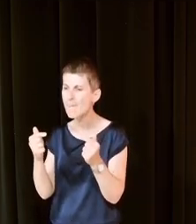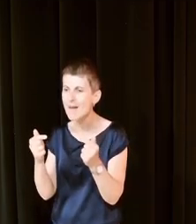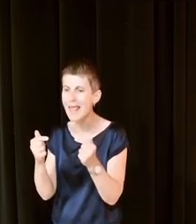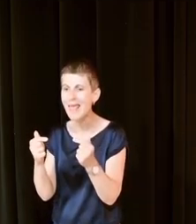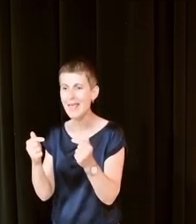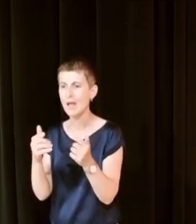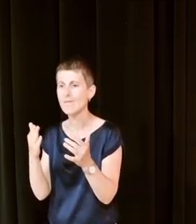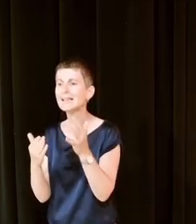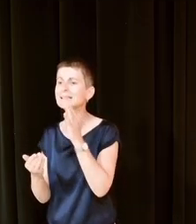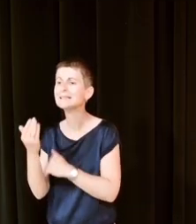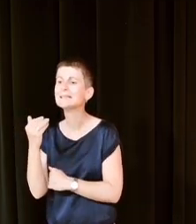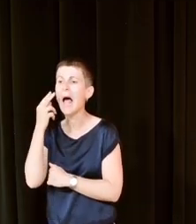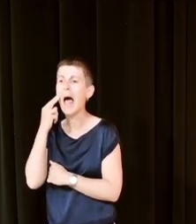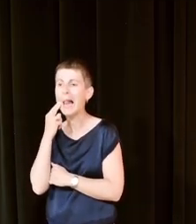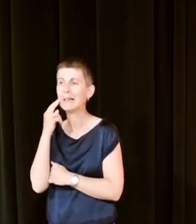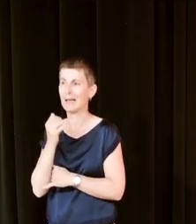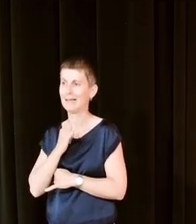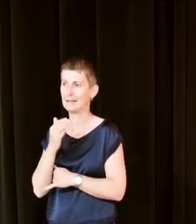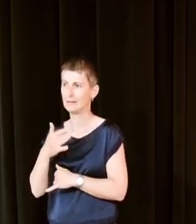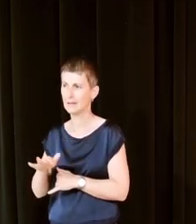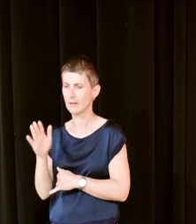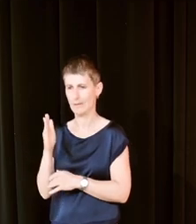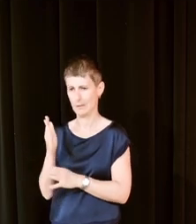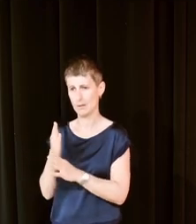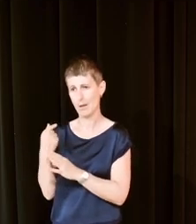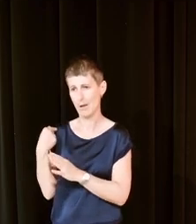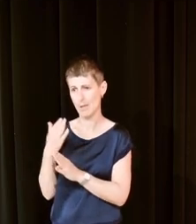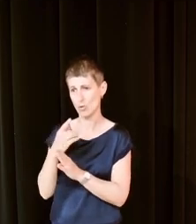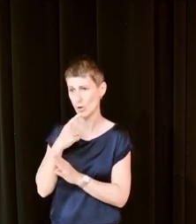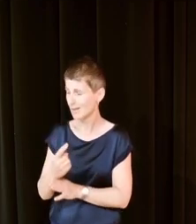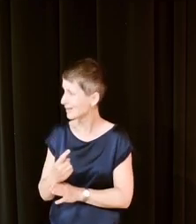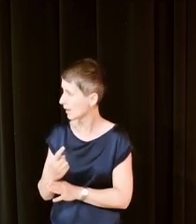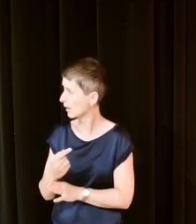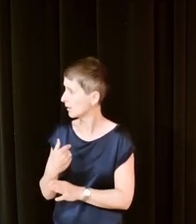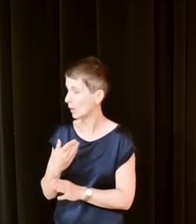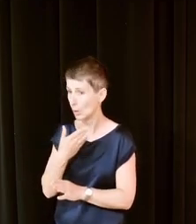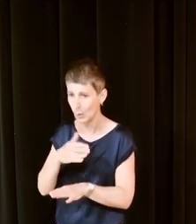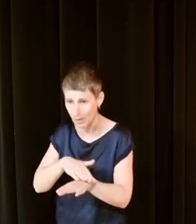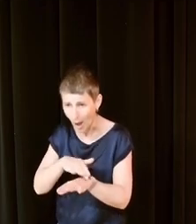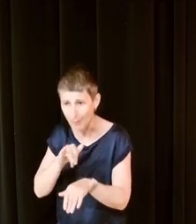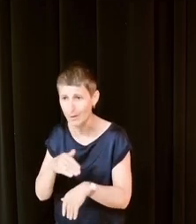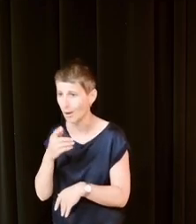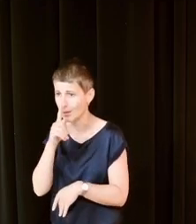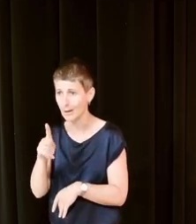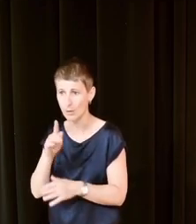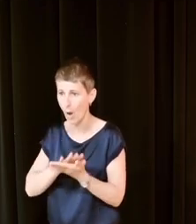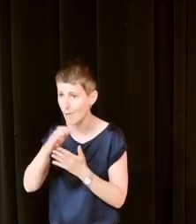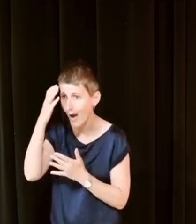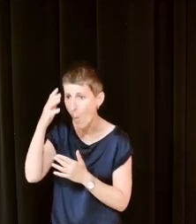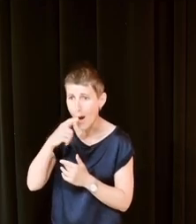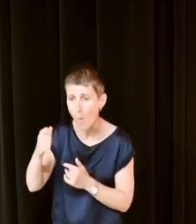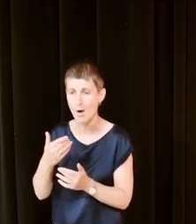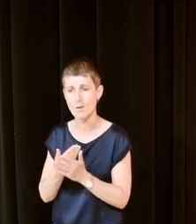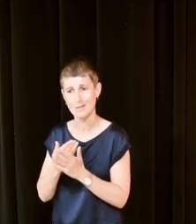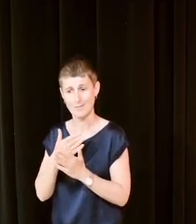ursprünglichen Identität, also darin auch angesprochen werden. Sie haben es vorhin gesagt, ja, ich habe doch einen Namen, ich bin nicht die Oma oder der Opa, sondern ich habe einen Namen, ich habe eine Geschichte